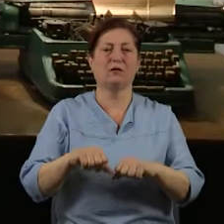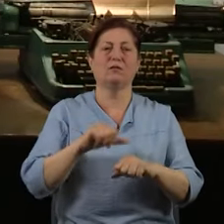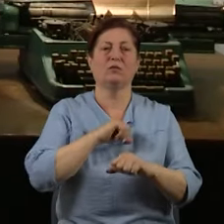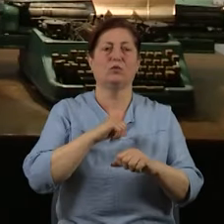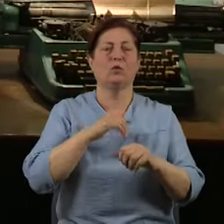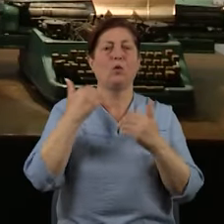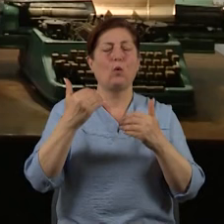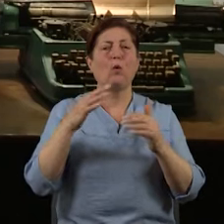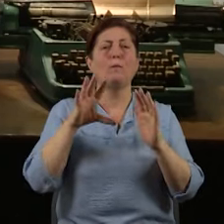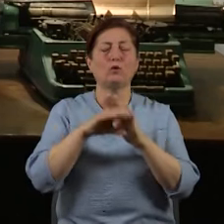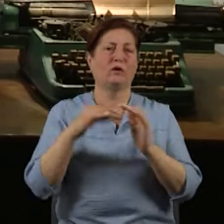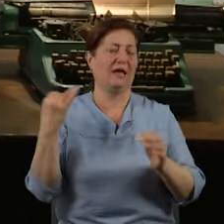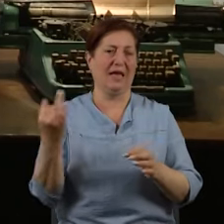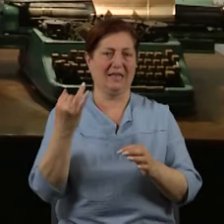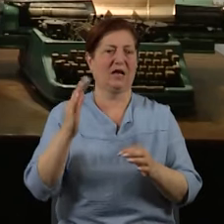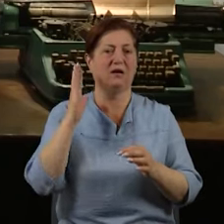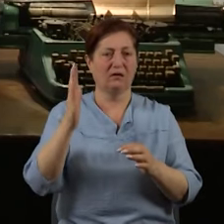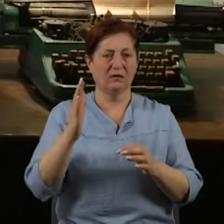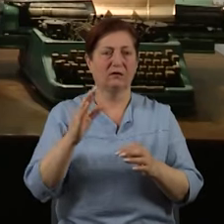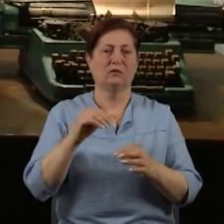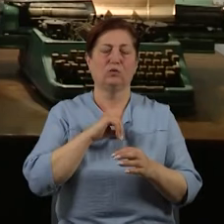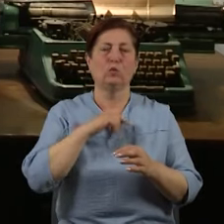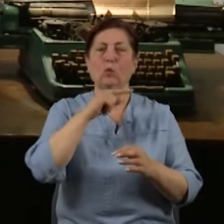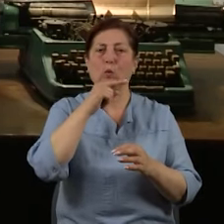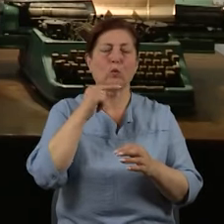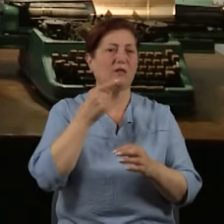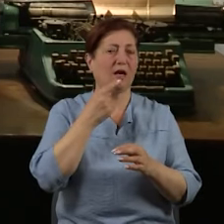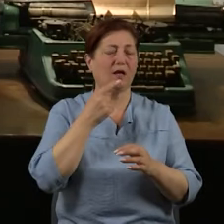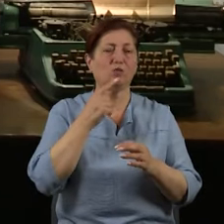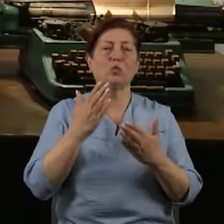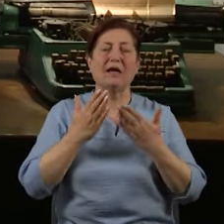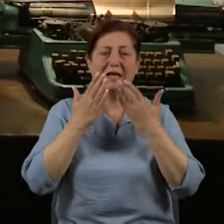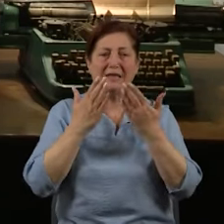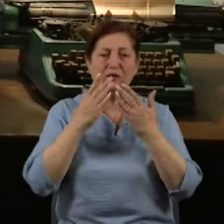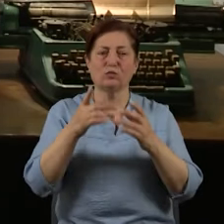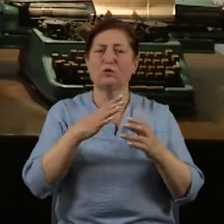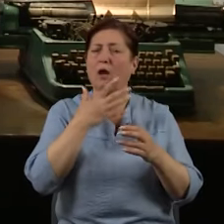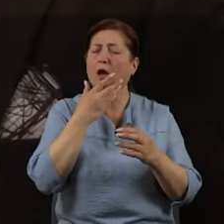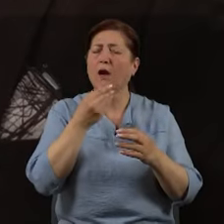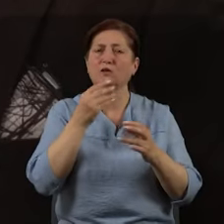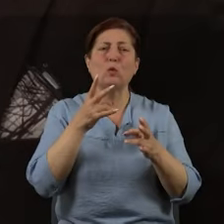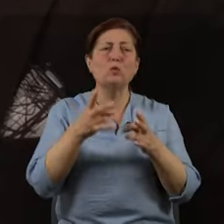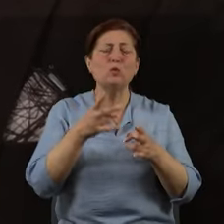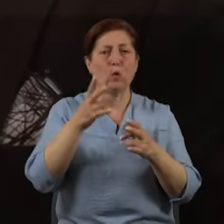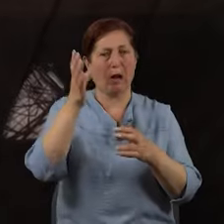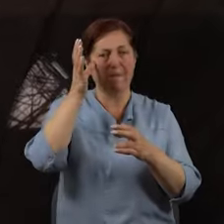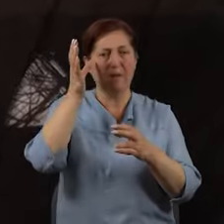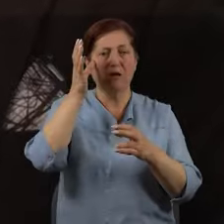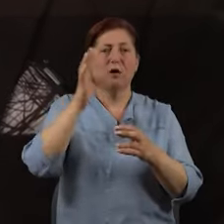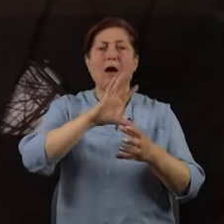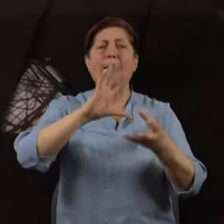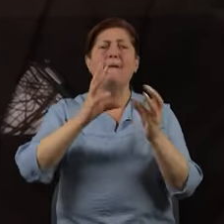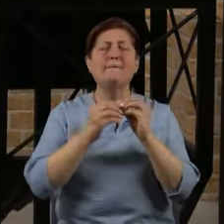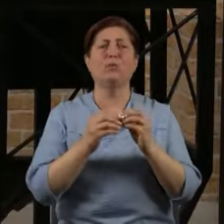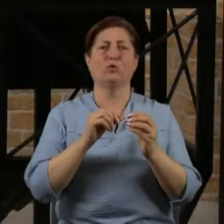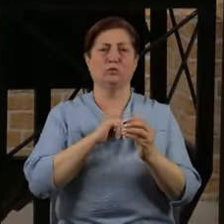թարգմանության միջոցով հետաքրքիր լինել նույն ռուսալեզուն թերթողին, ինչպես այս գեղեցիկ նուր բանաստեղծության դեպքում կարող են տեսել ամբողջությամբ